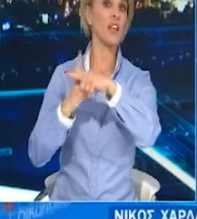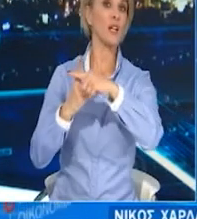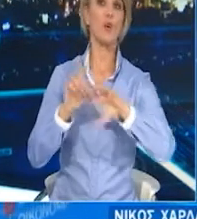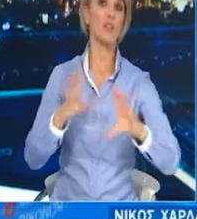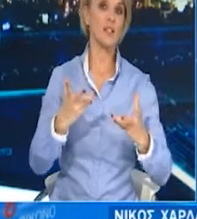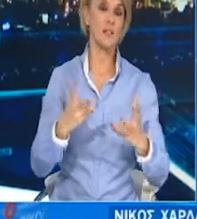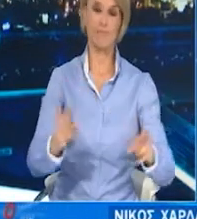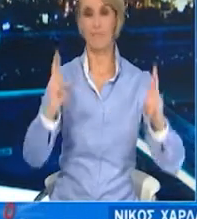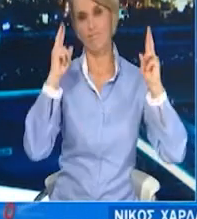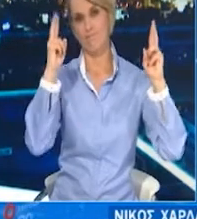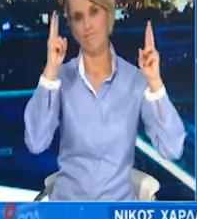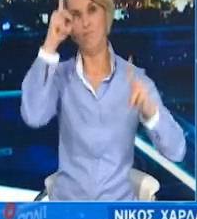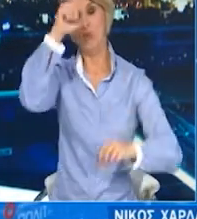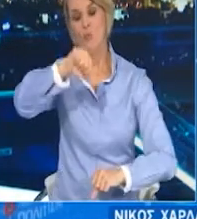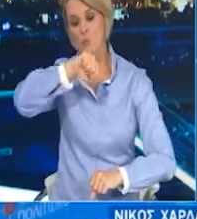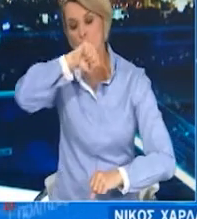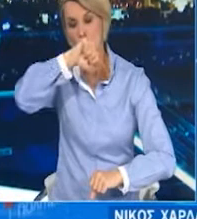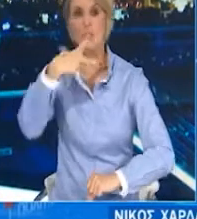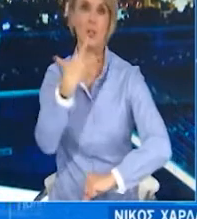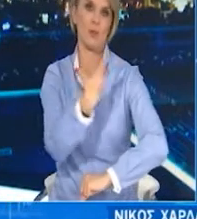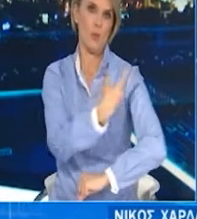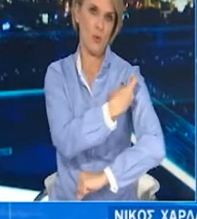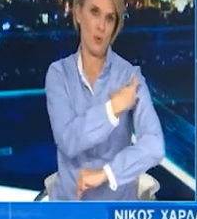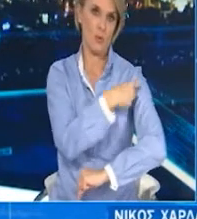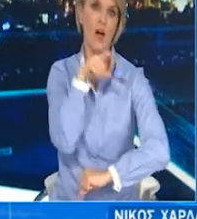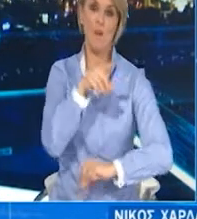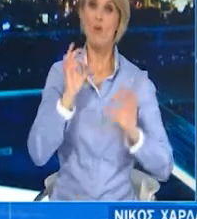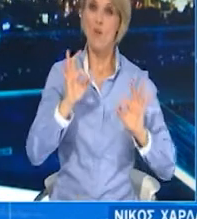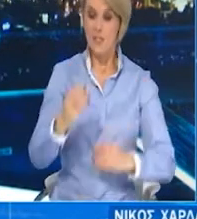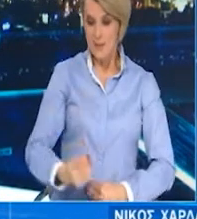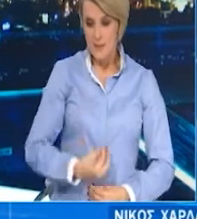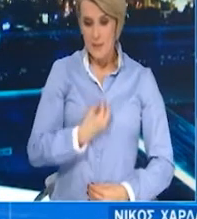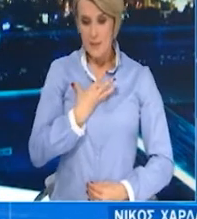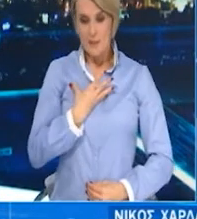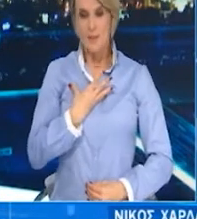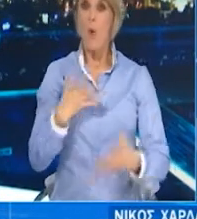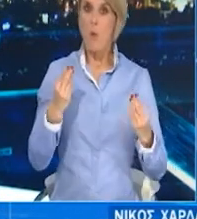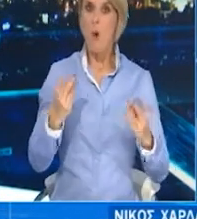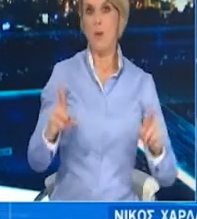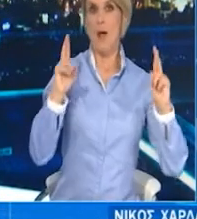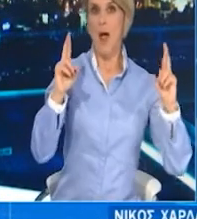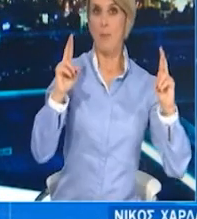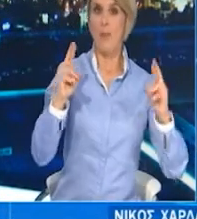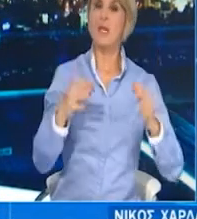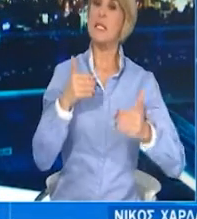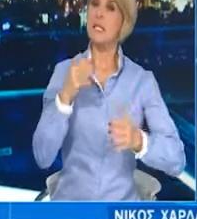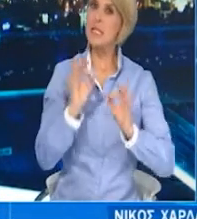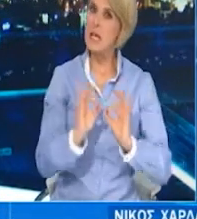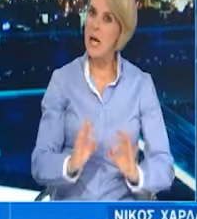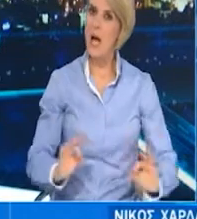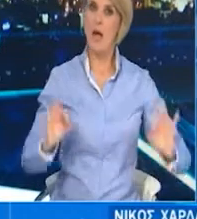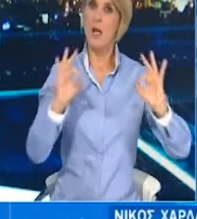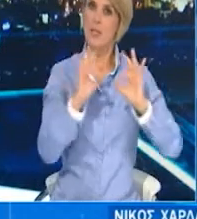των εμβολιασμών κατά του κορονοϊού. Γεγονός που σίγουρα μας γεμίζει αισιοδοξία, καθώς θα μας επιτρέψει αργά,